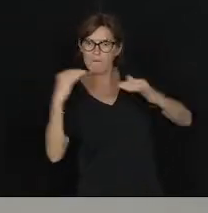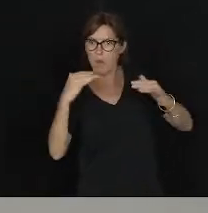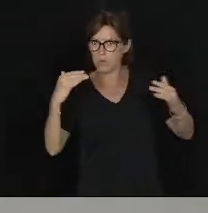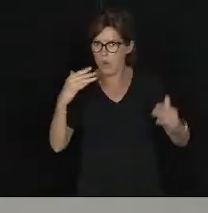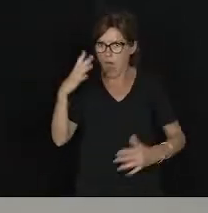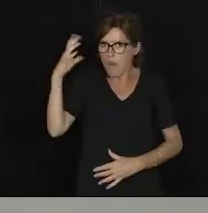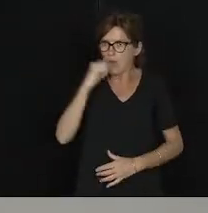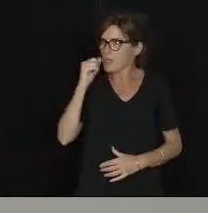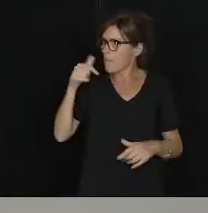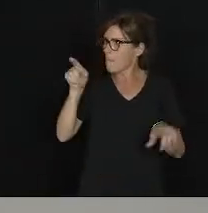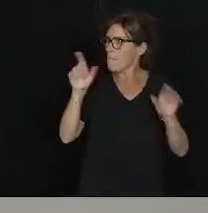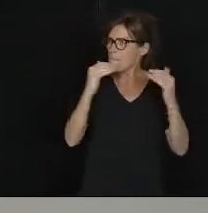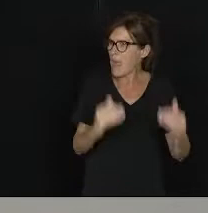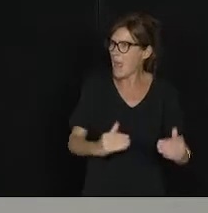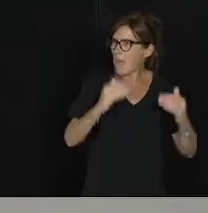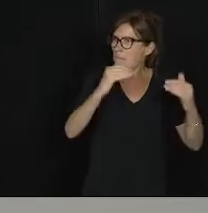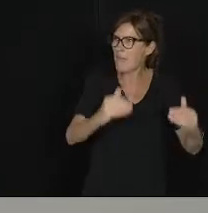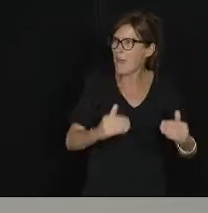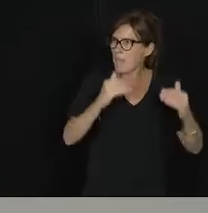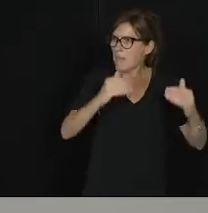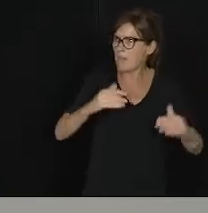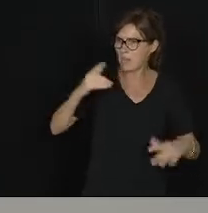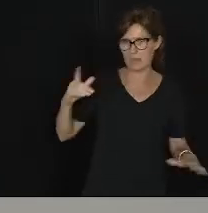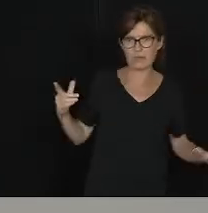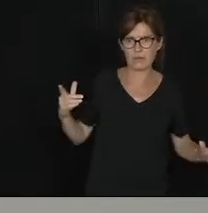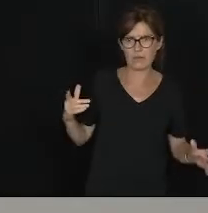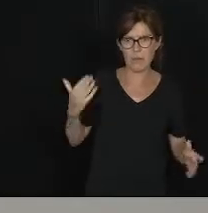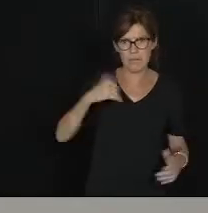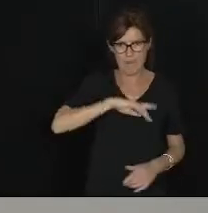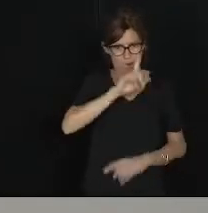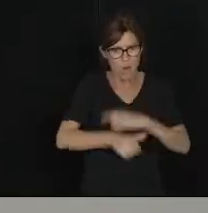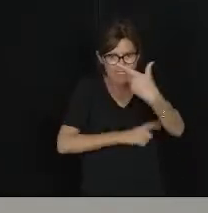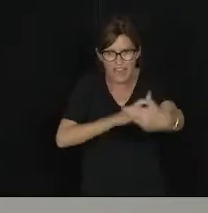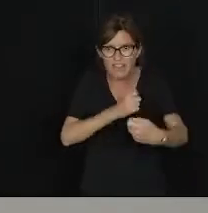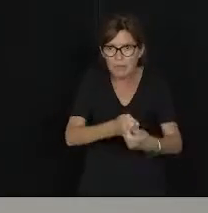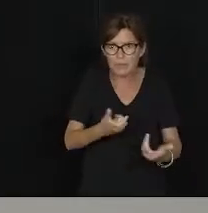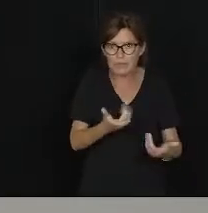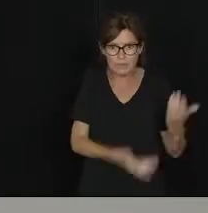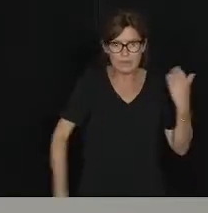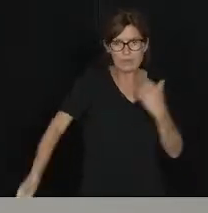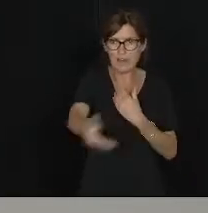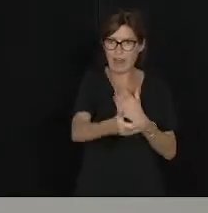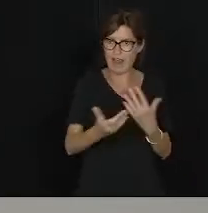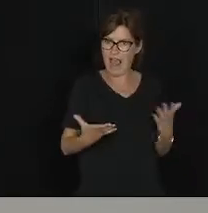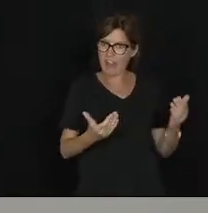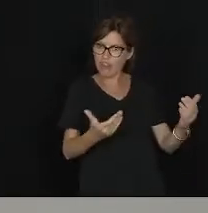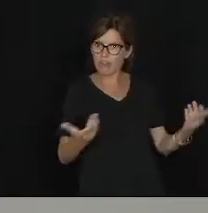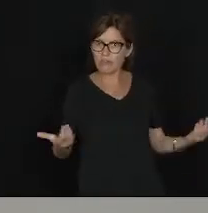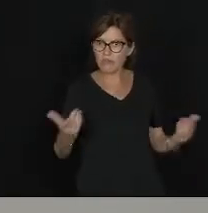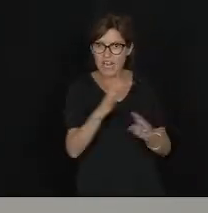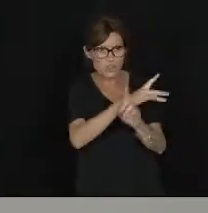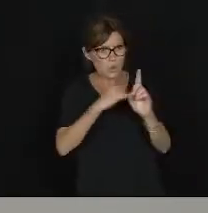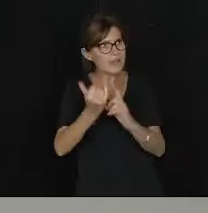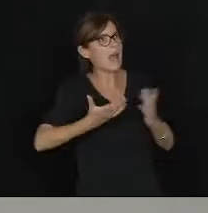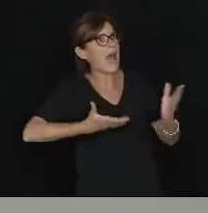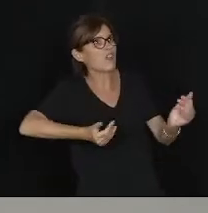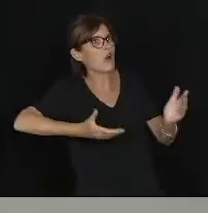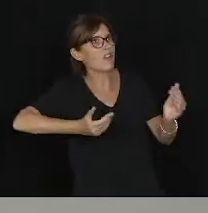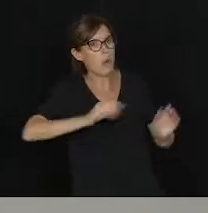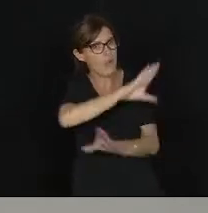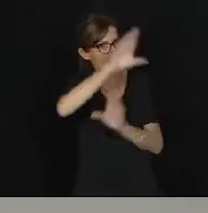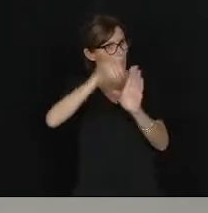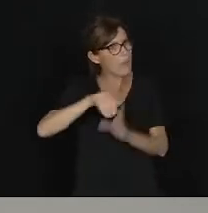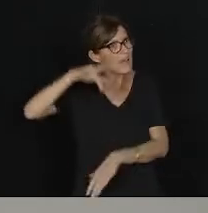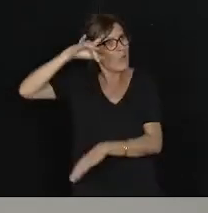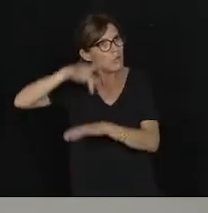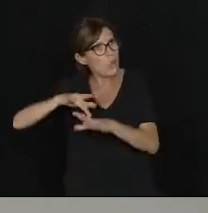que ceux d'avant les guerres, au risque de ne plus répondre aux attentes sociales, non seulement de celles et ceux qui ont vécu les événements guerriers, mais aussi de celles